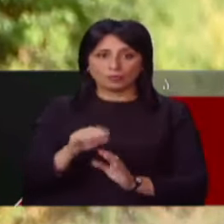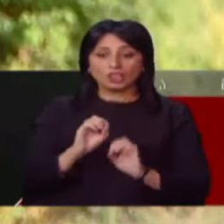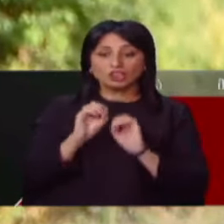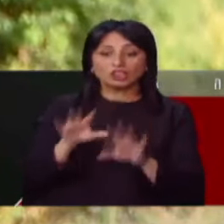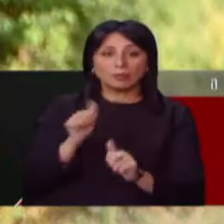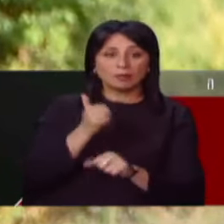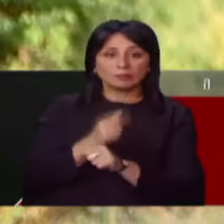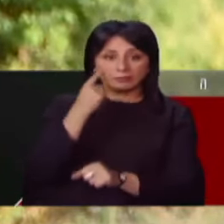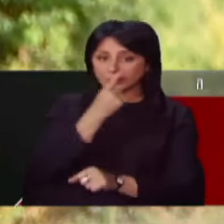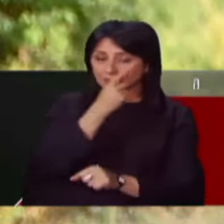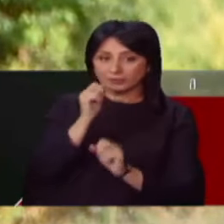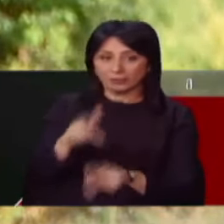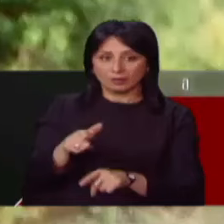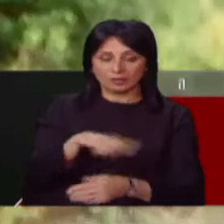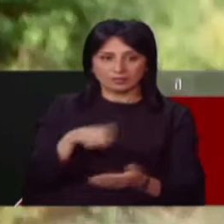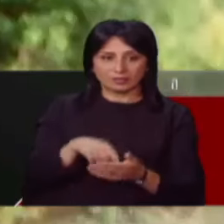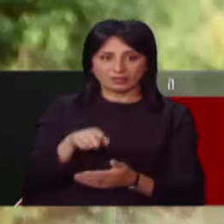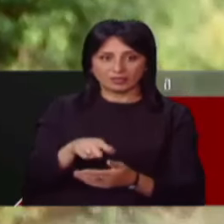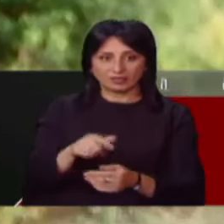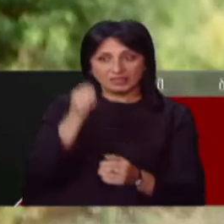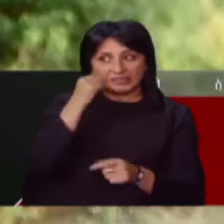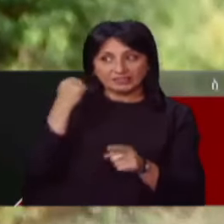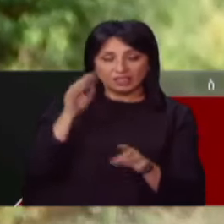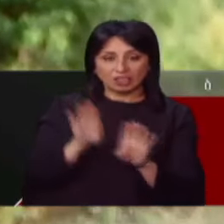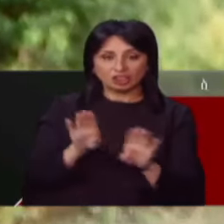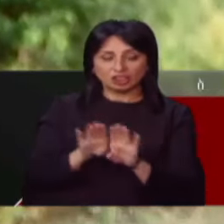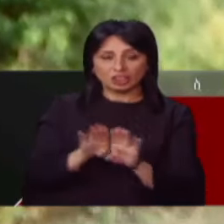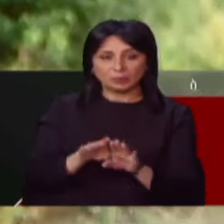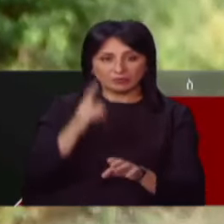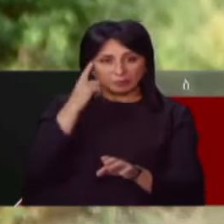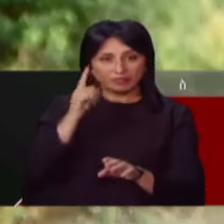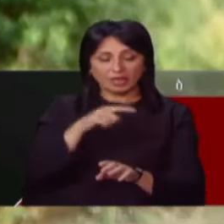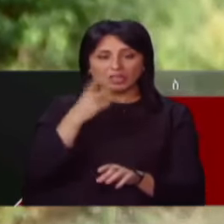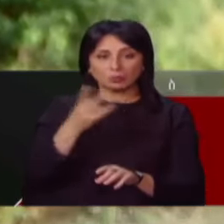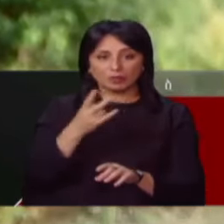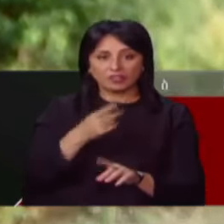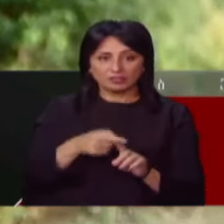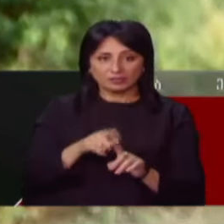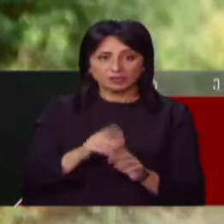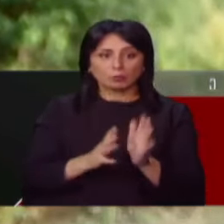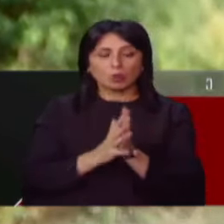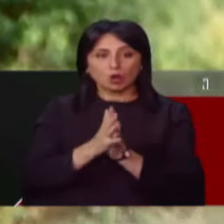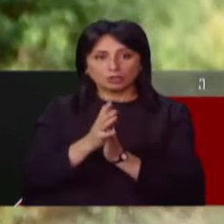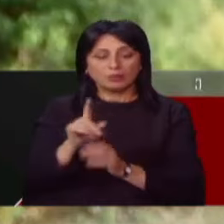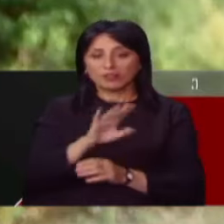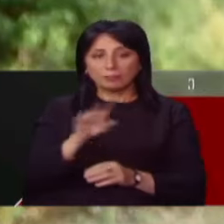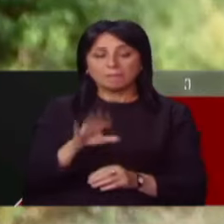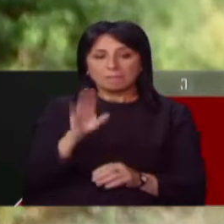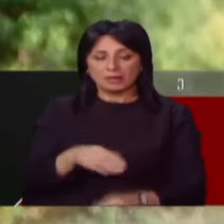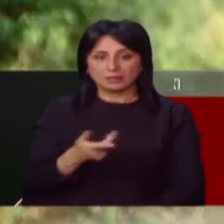როგორი იქნება მთავარი, ეგ არის საკითხავი. ძველთან შედარებით რომ დავფიქსირებით, ეხლა კი რა თქმა უნდა მუშა გაჯვირდა, შხამქი გაჯვირდა, მაგრამ